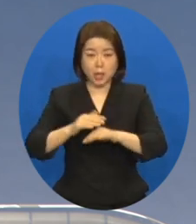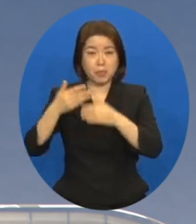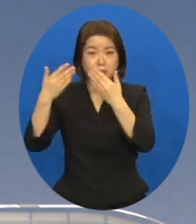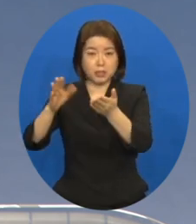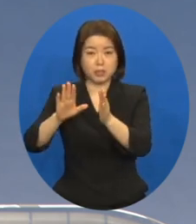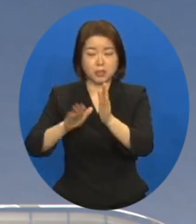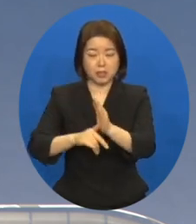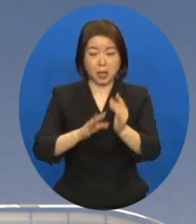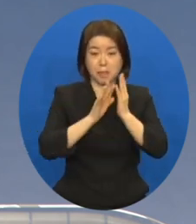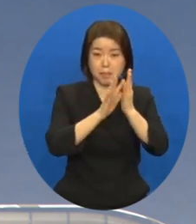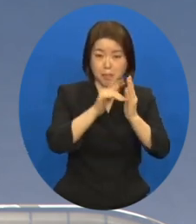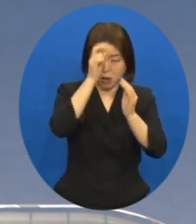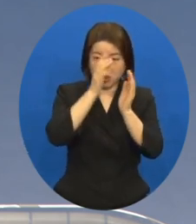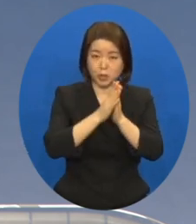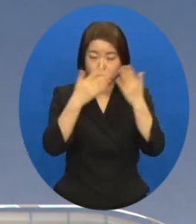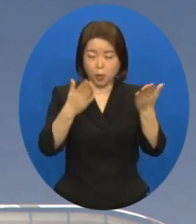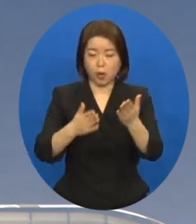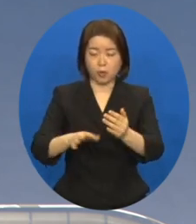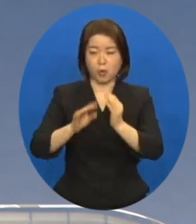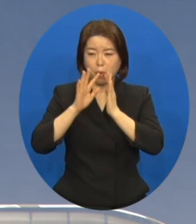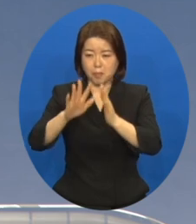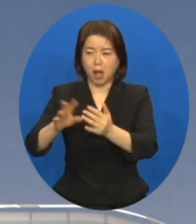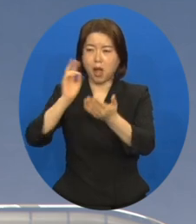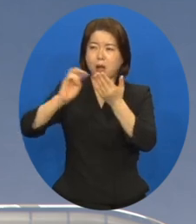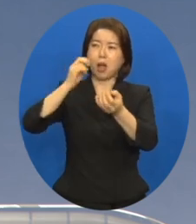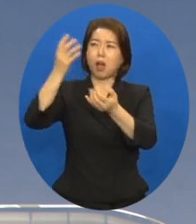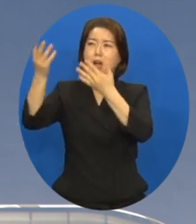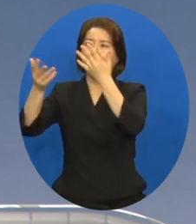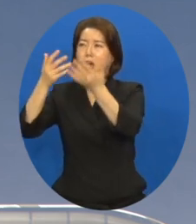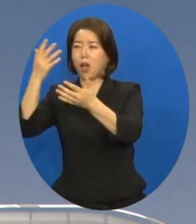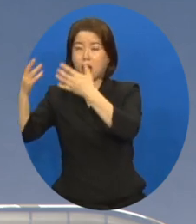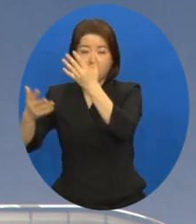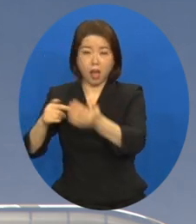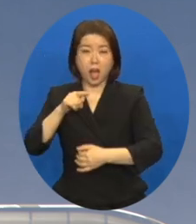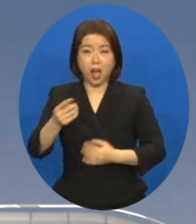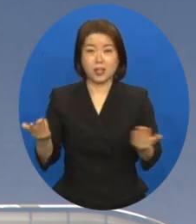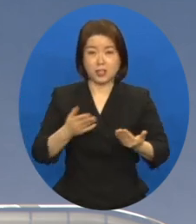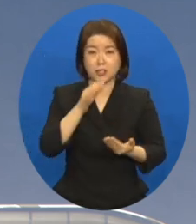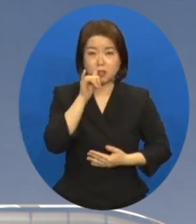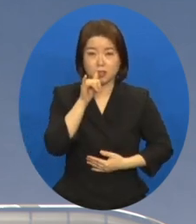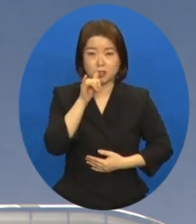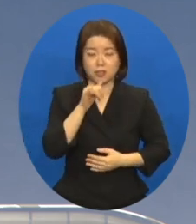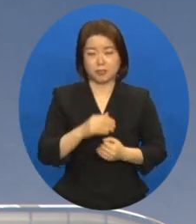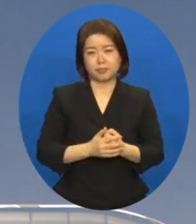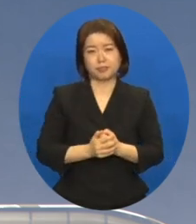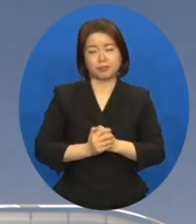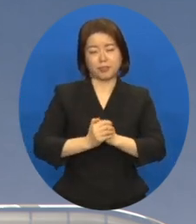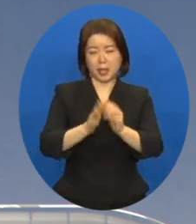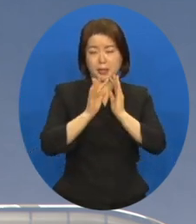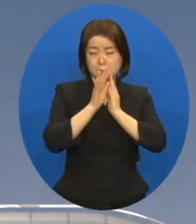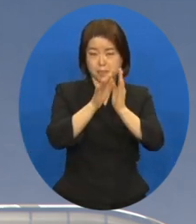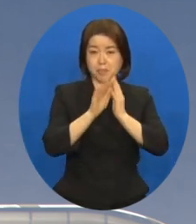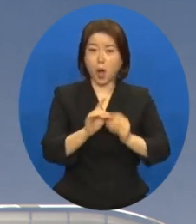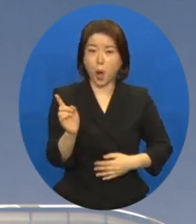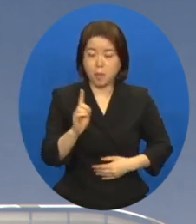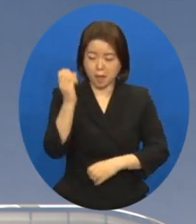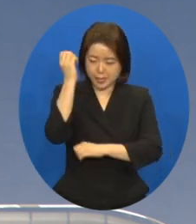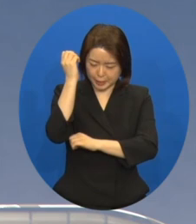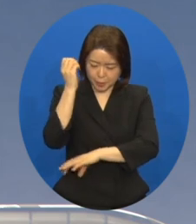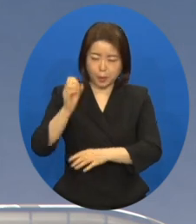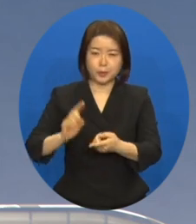방언으로 기도하고 방언으로 찬송하는 일을 했었던 모양입니다. 자, 방언은